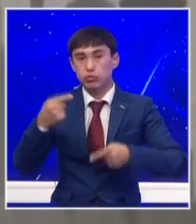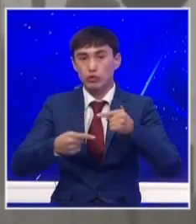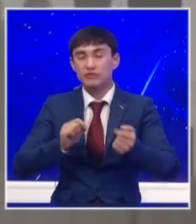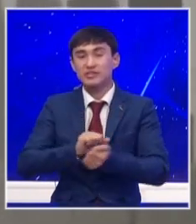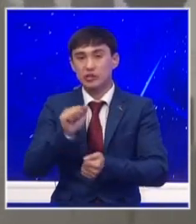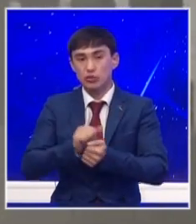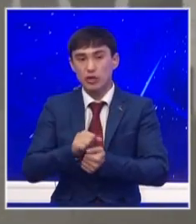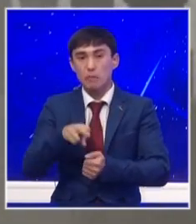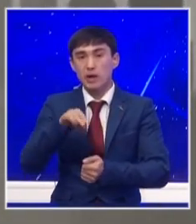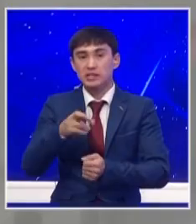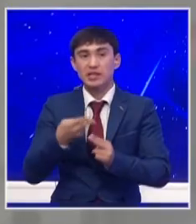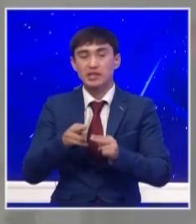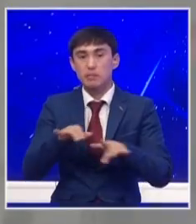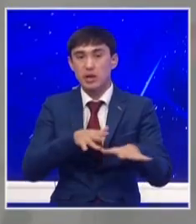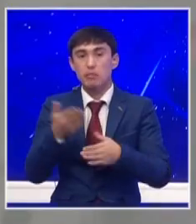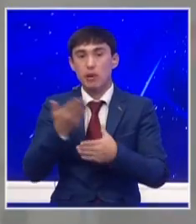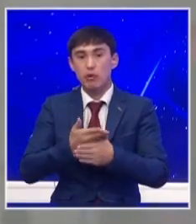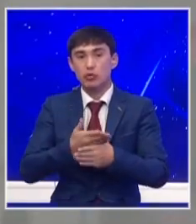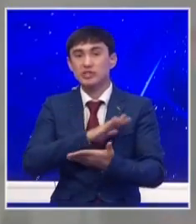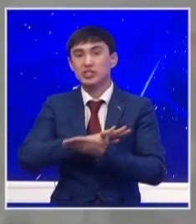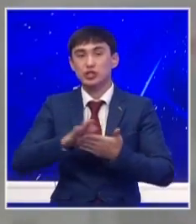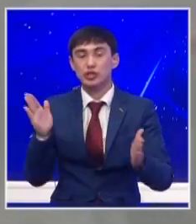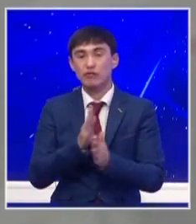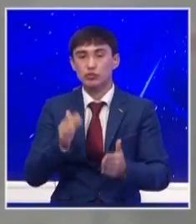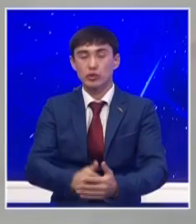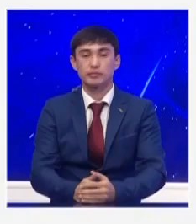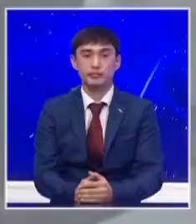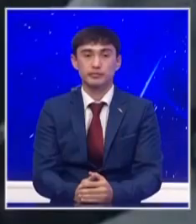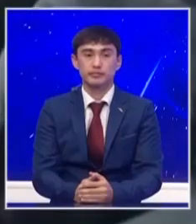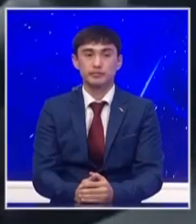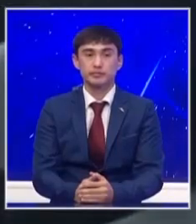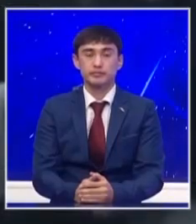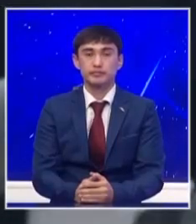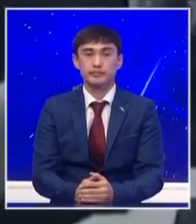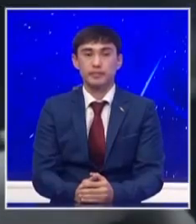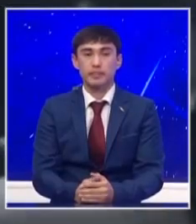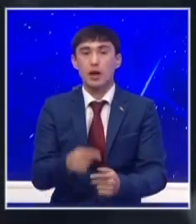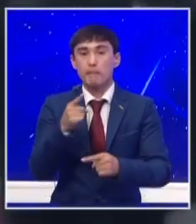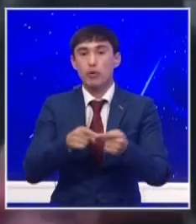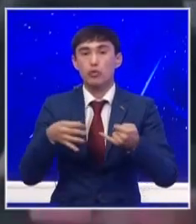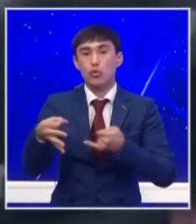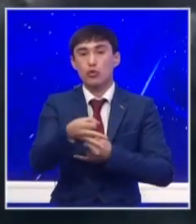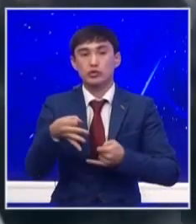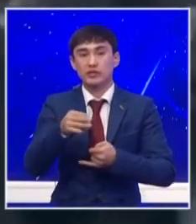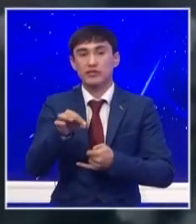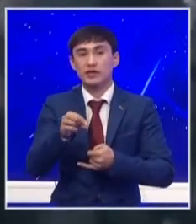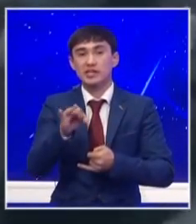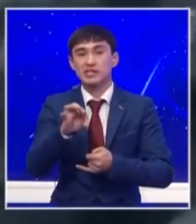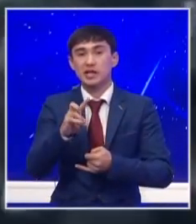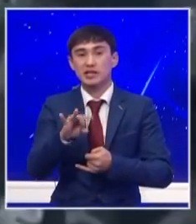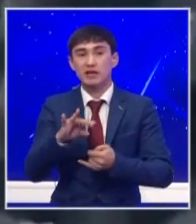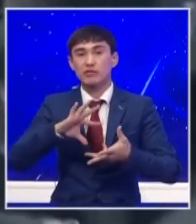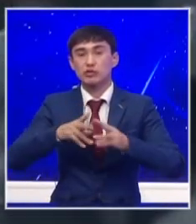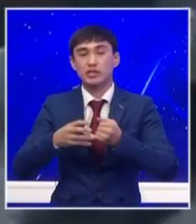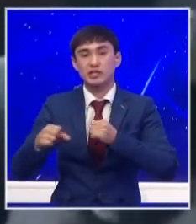засухой в Пакистане эти меры помогут с очищением воздуха на полуострове реки анес в Исландии в результате